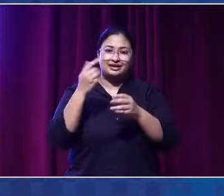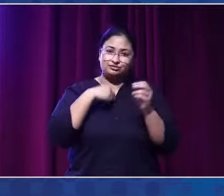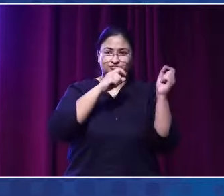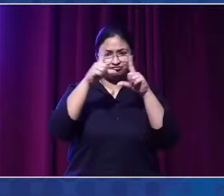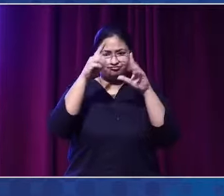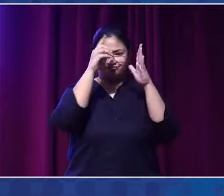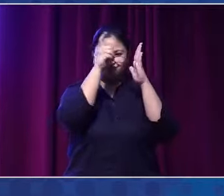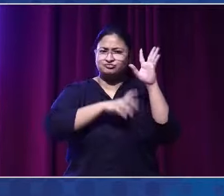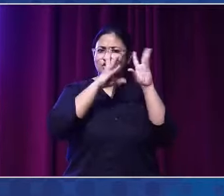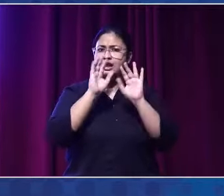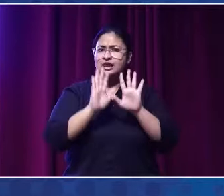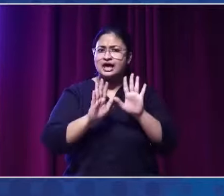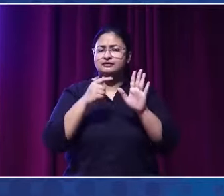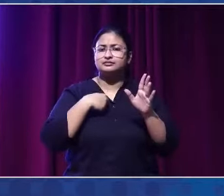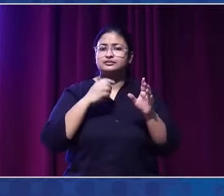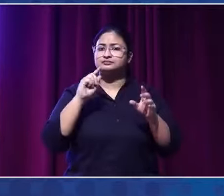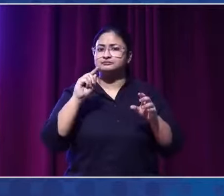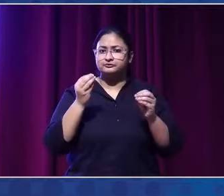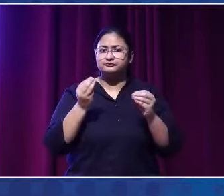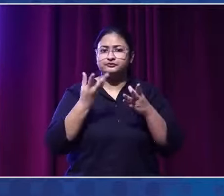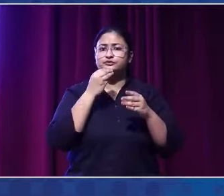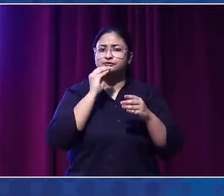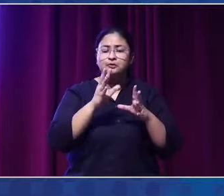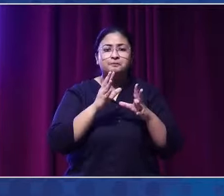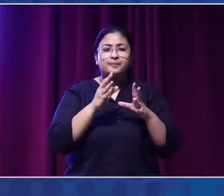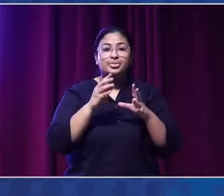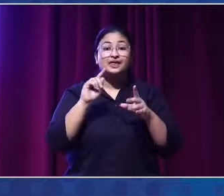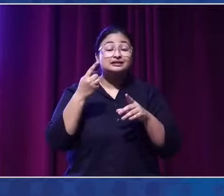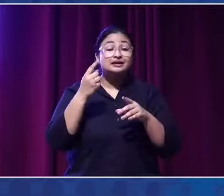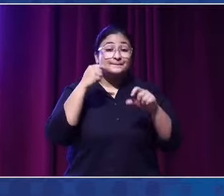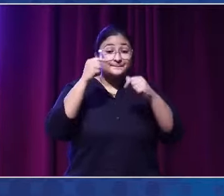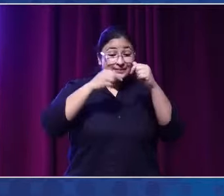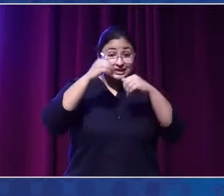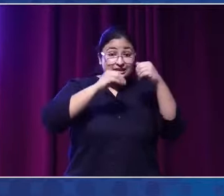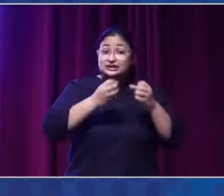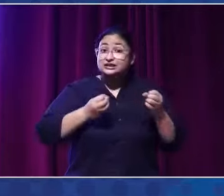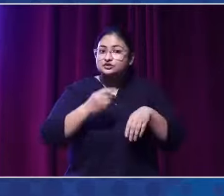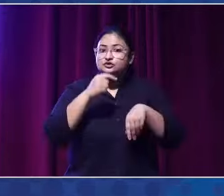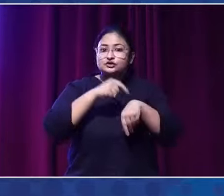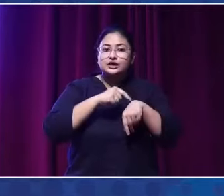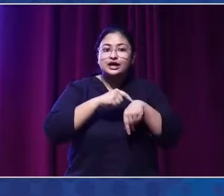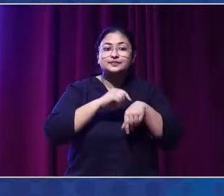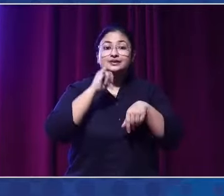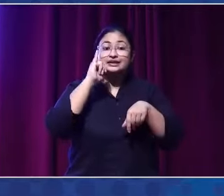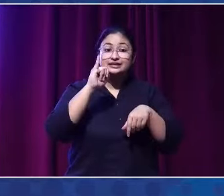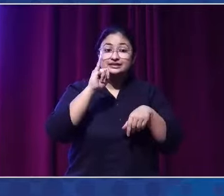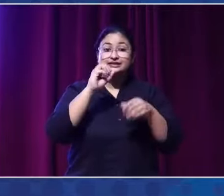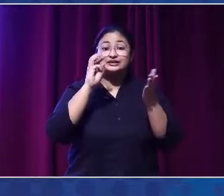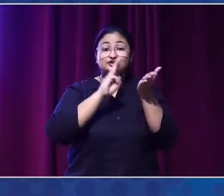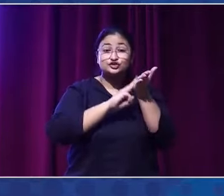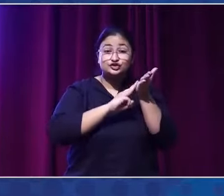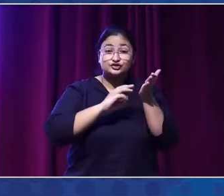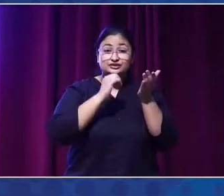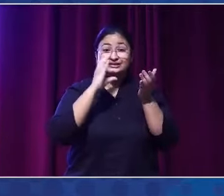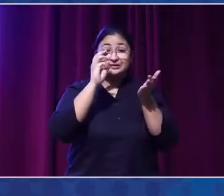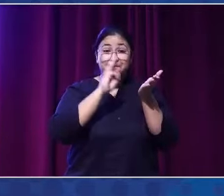आपको याद होगा बिल्कुल शुरू होते ही जैसे इलेक्शन शुरू हुआ था सिक्स चीफ मिनिस्टर्स ऑफिसेज से ऑफिसर्स को